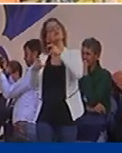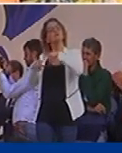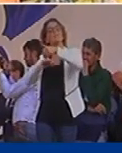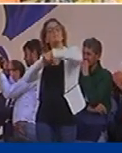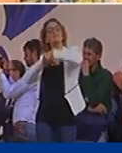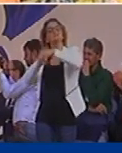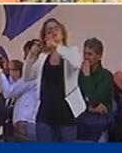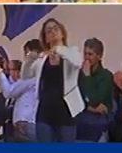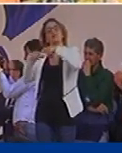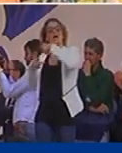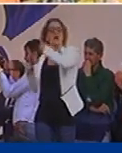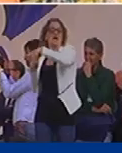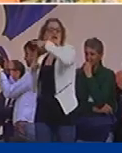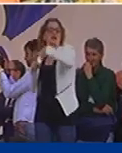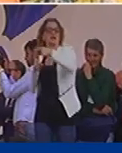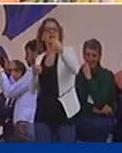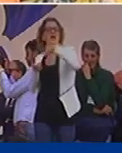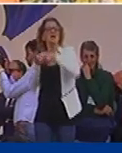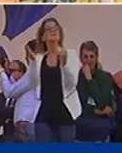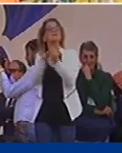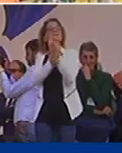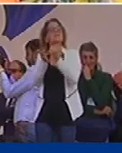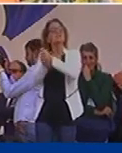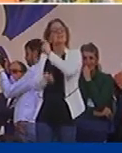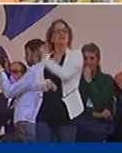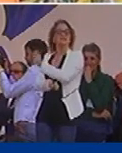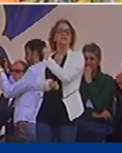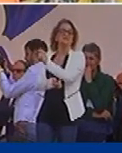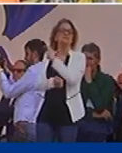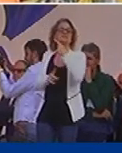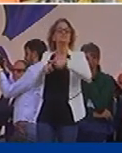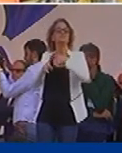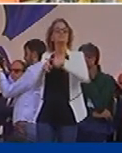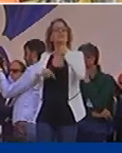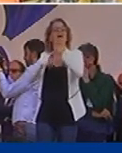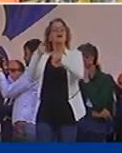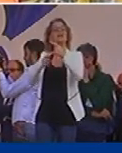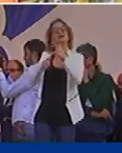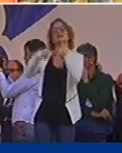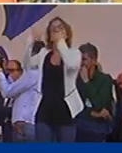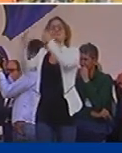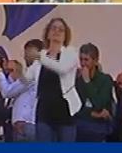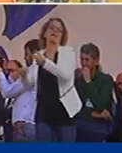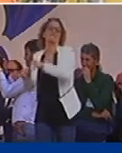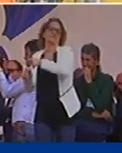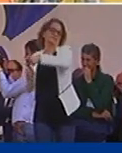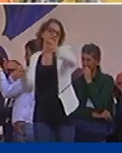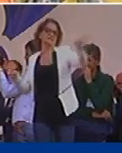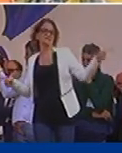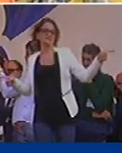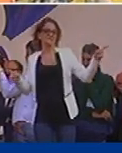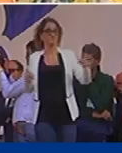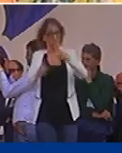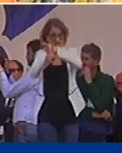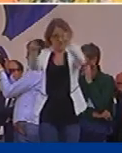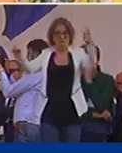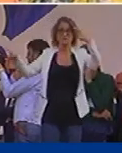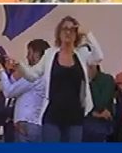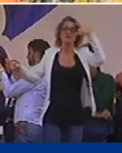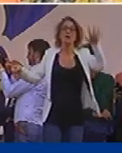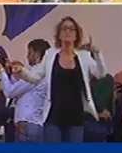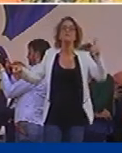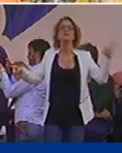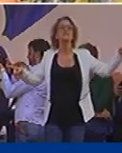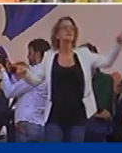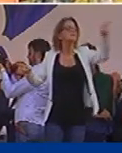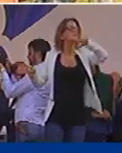banca da pagare con gli interessi e da lasciare in eredità i vostri figli. Voi sapete dove se lo